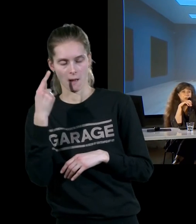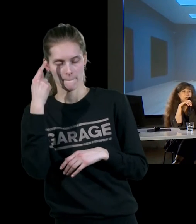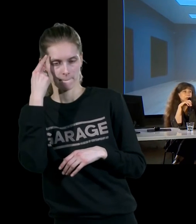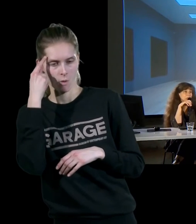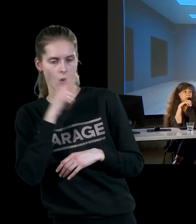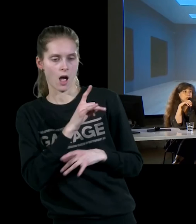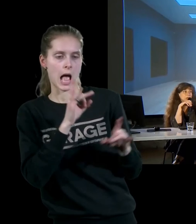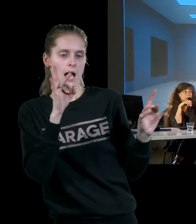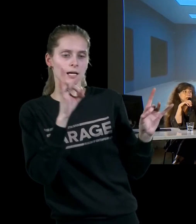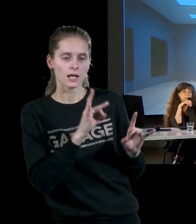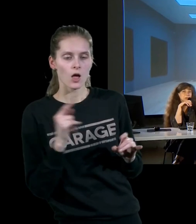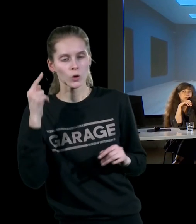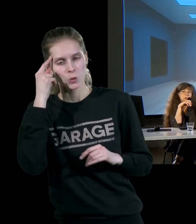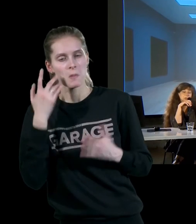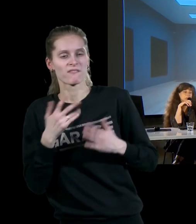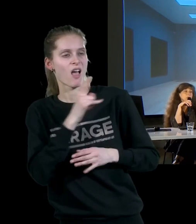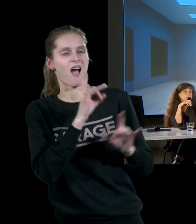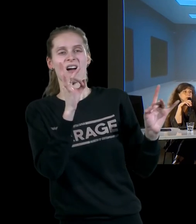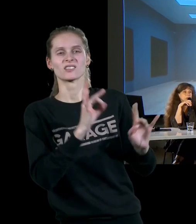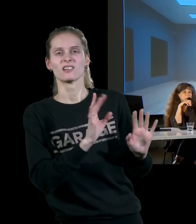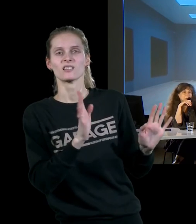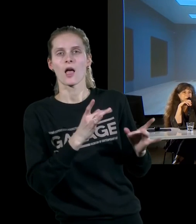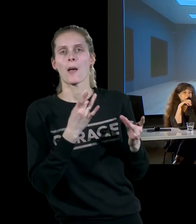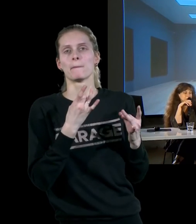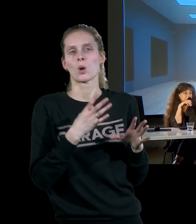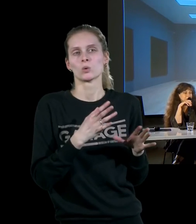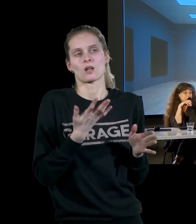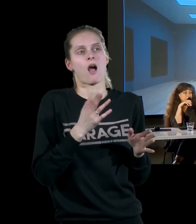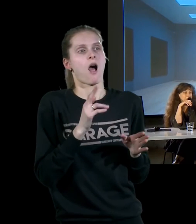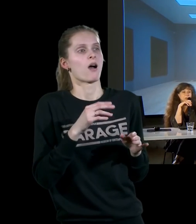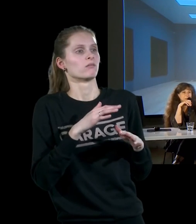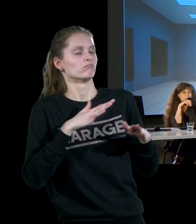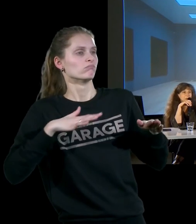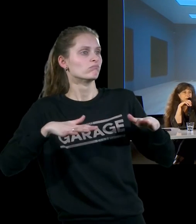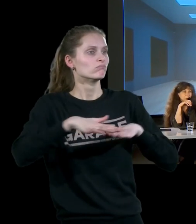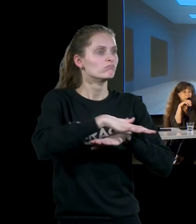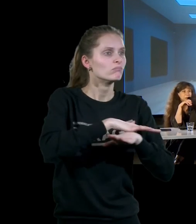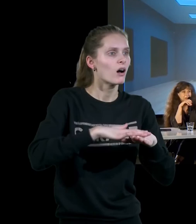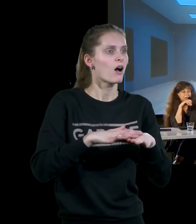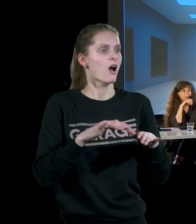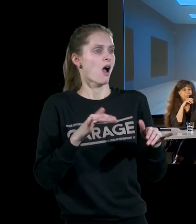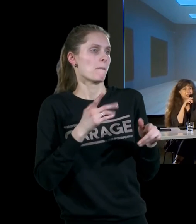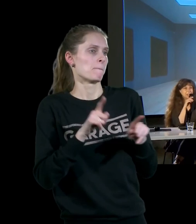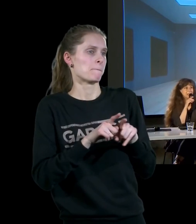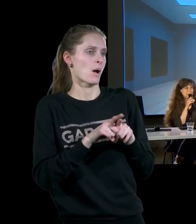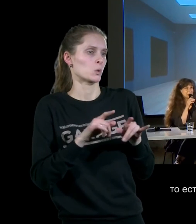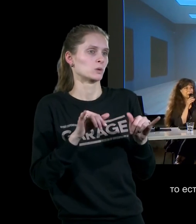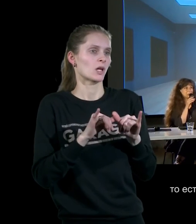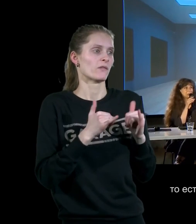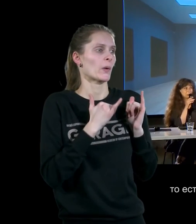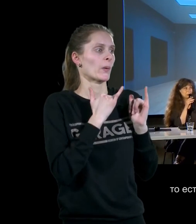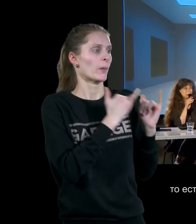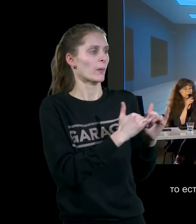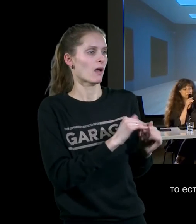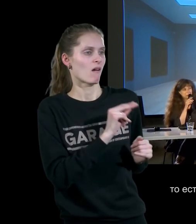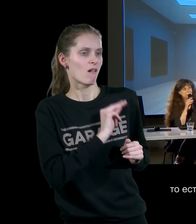там холл или столовая, в которой собираются для офисных работников, потому что офисное здание. То